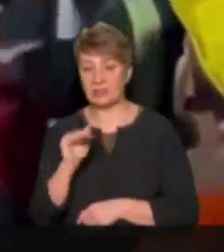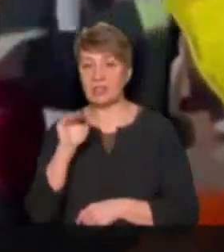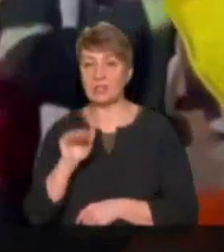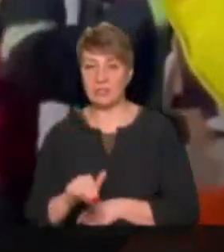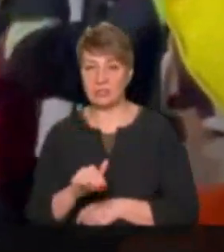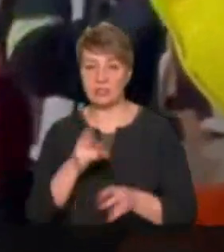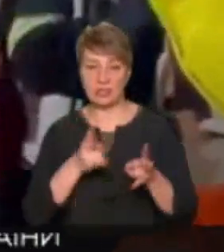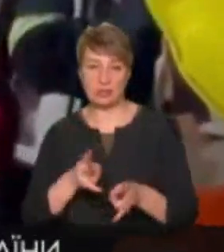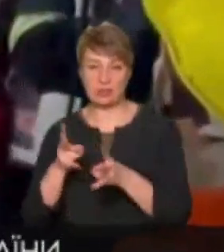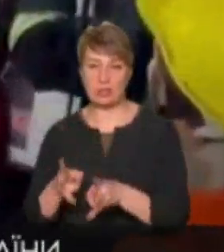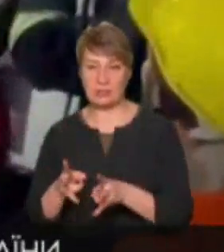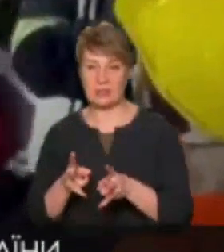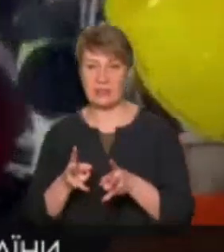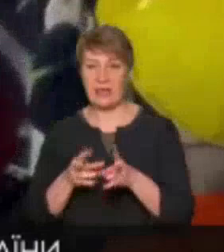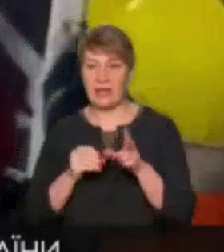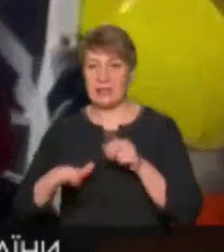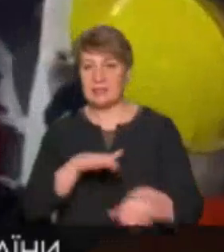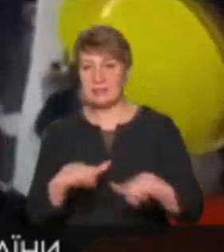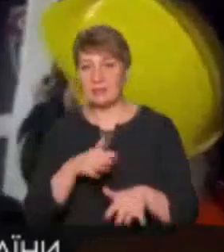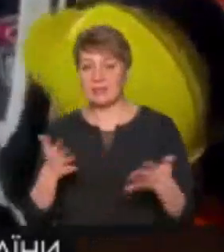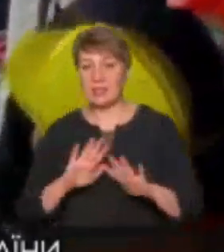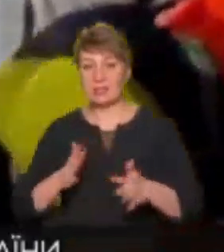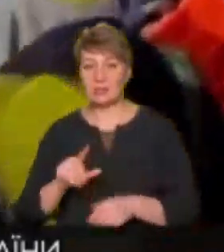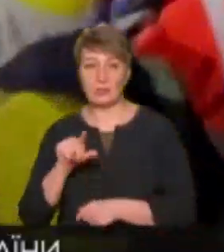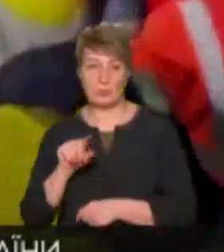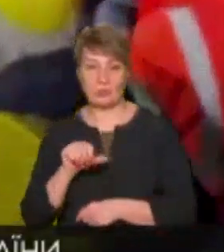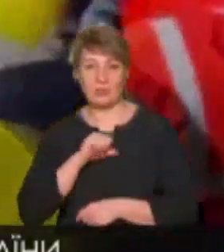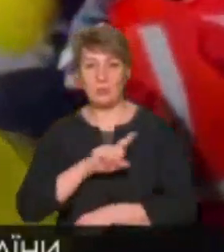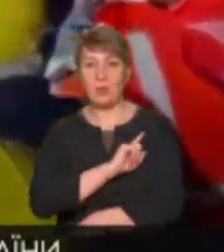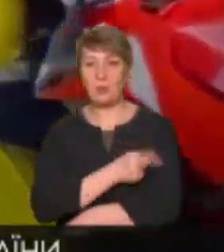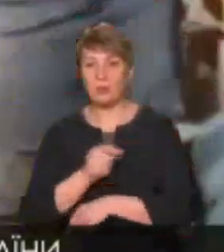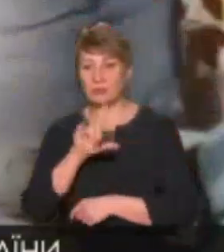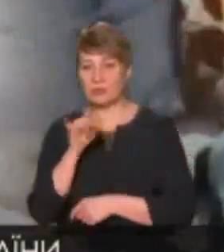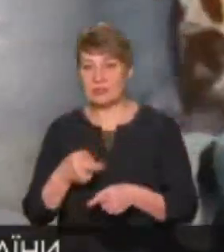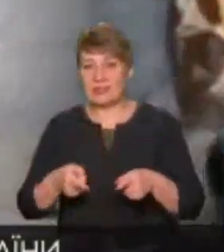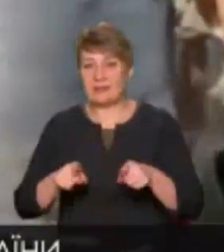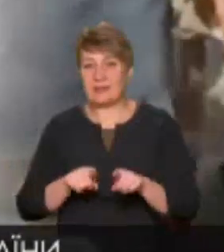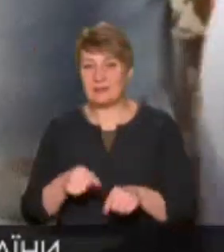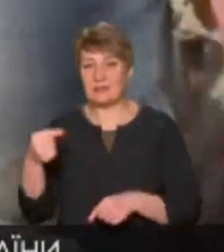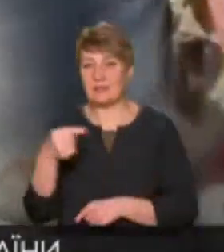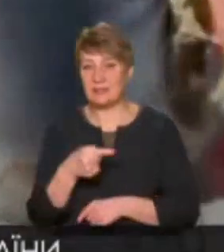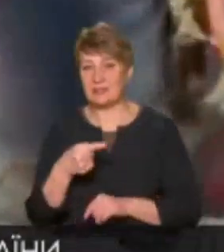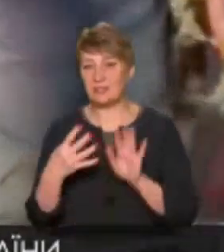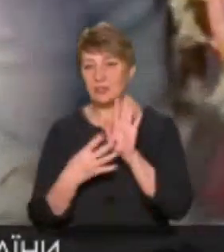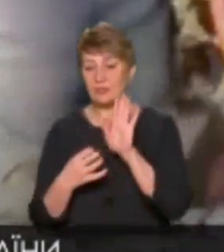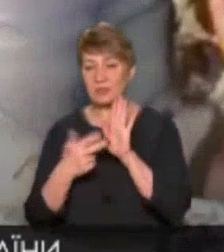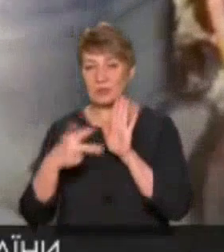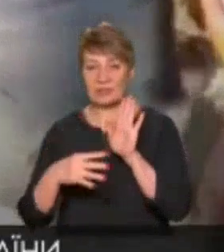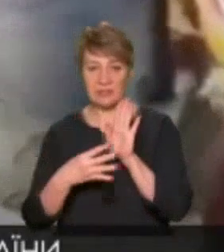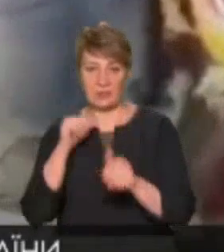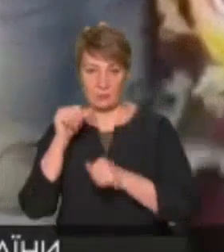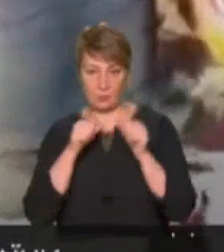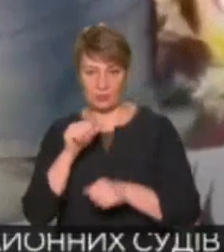жертв. Землетрус, який стався у понеділок, виявився потужнішим за такий же 1939 році в